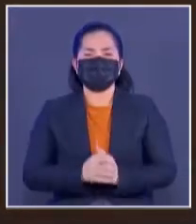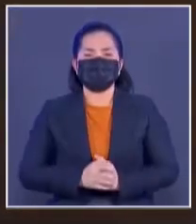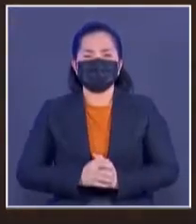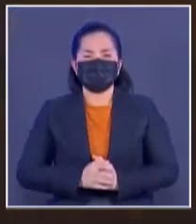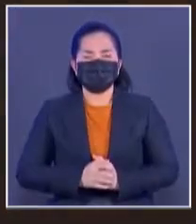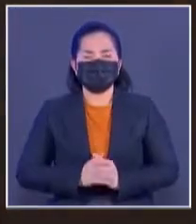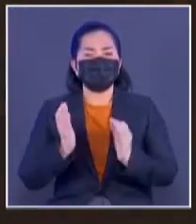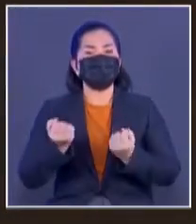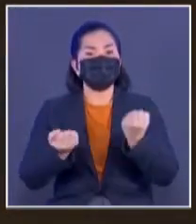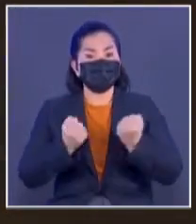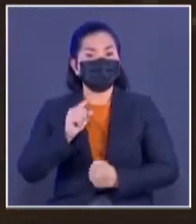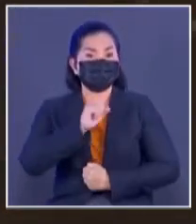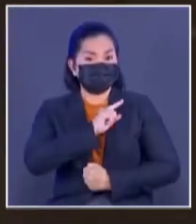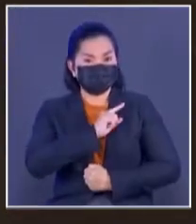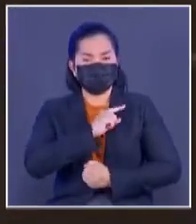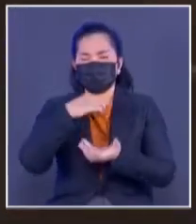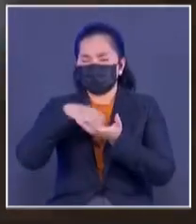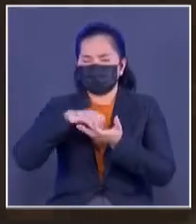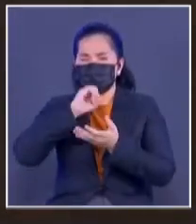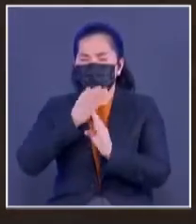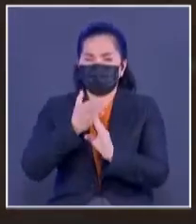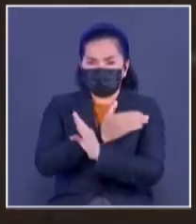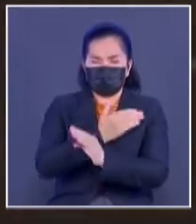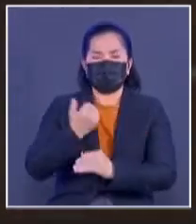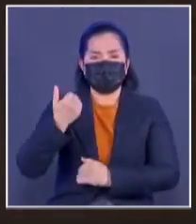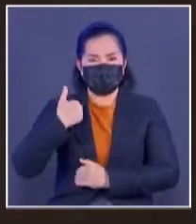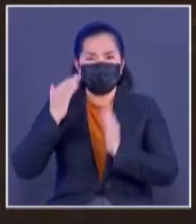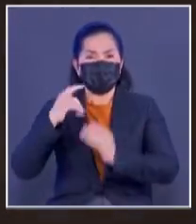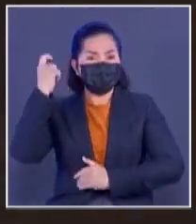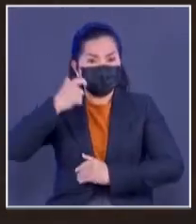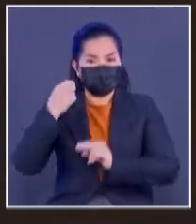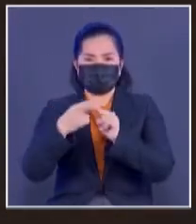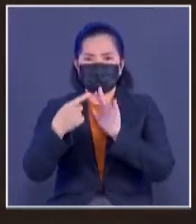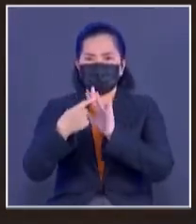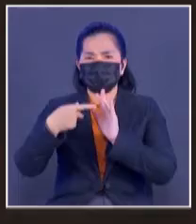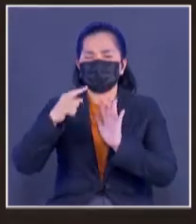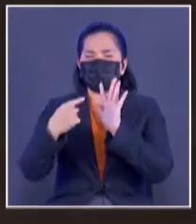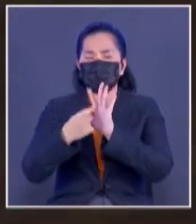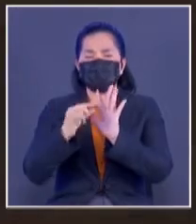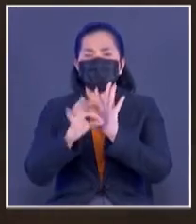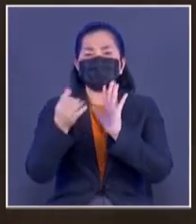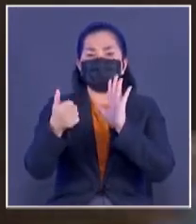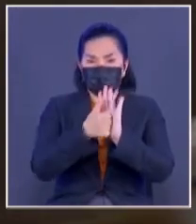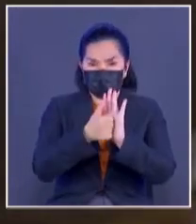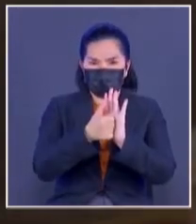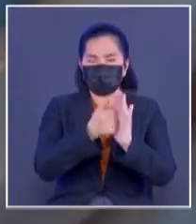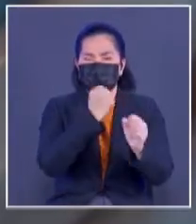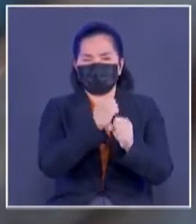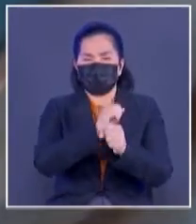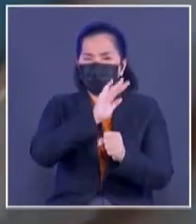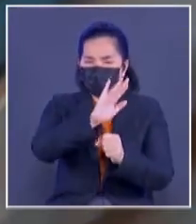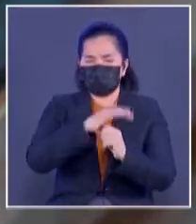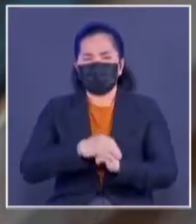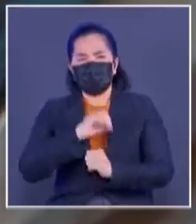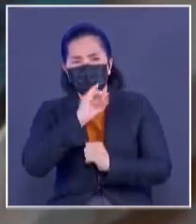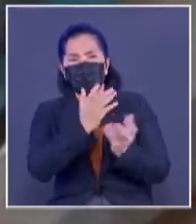ที่นายประสิทธิ์คนขับรถเนี่ยบอกว่าก่อนหน้านี้ครับนายเปาชาวเมียนมาติดต่อมาทางเพจ Facebook ที่ตัวเองเนี่ยทำงานแจ้งบอก